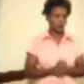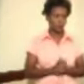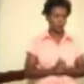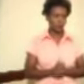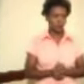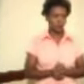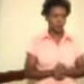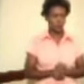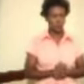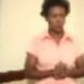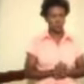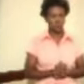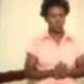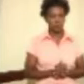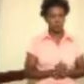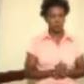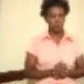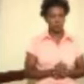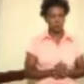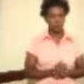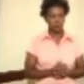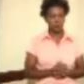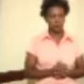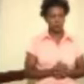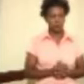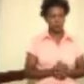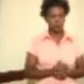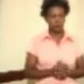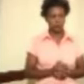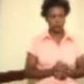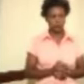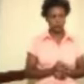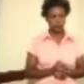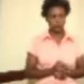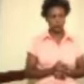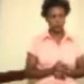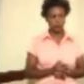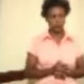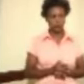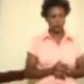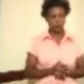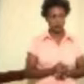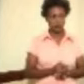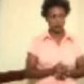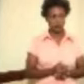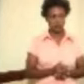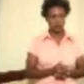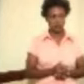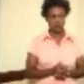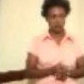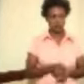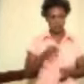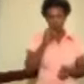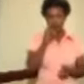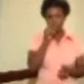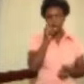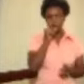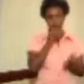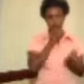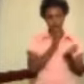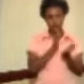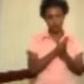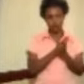et les candidats, les journalistes, s'il vous plaît. Bon, et. Monsieur Garcia, oui, Garcia. La deuxième question que